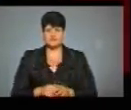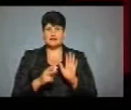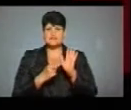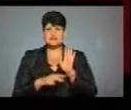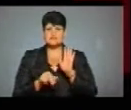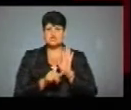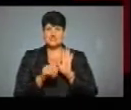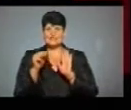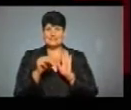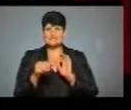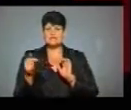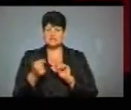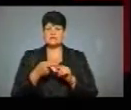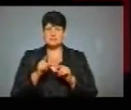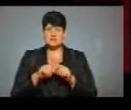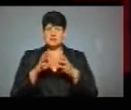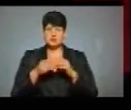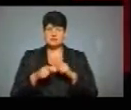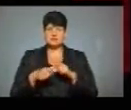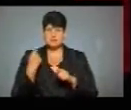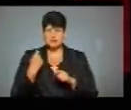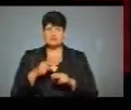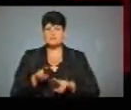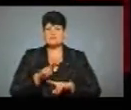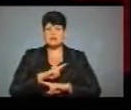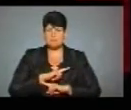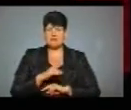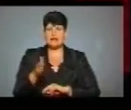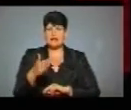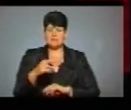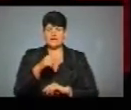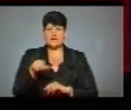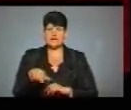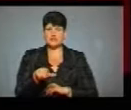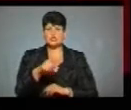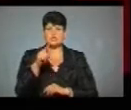76 тисяч гривень – така сума збитків через загибель риби в річці Збруч на Борщівщині.